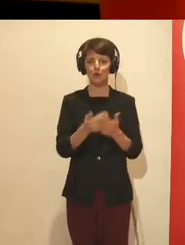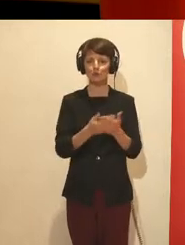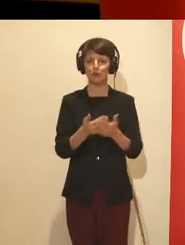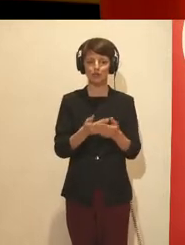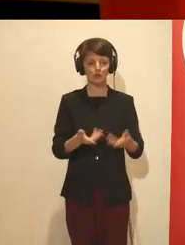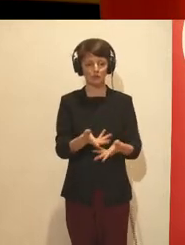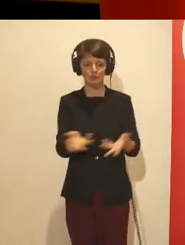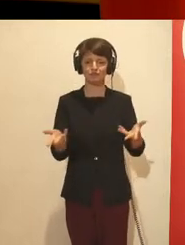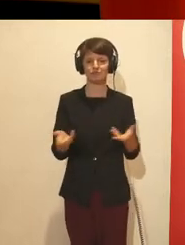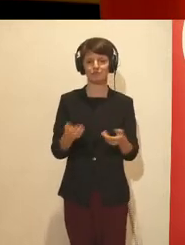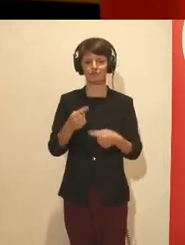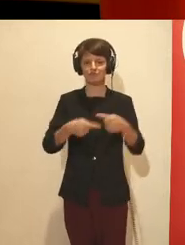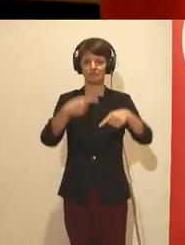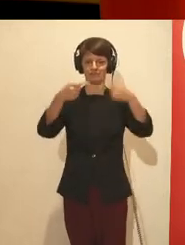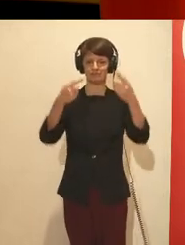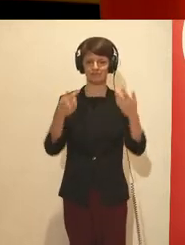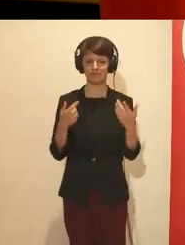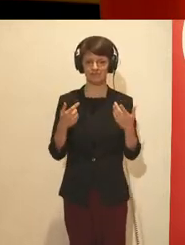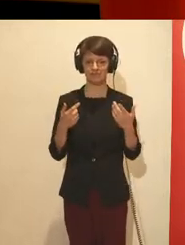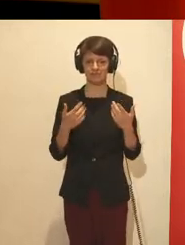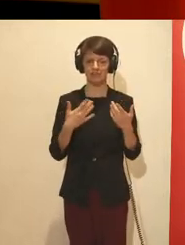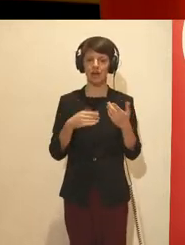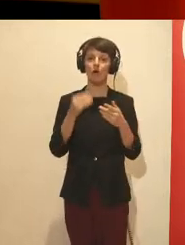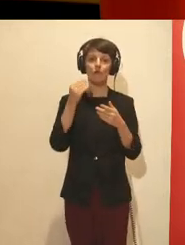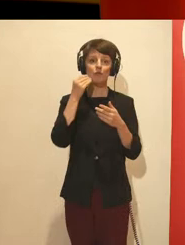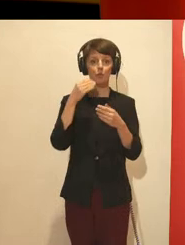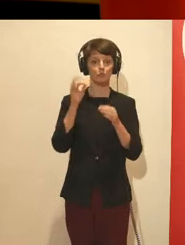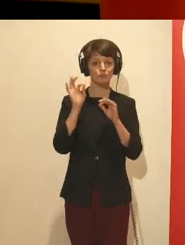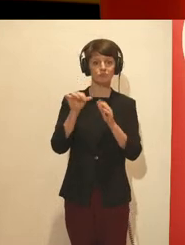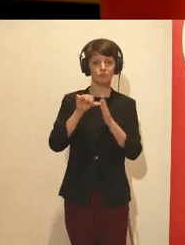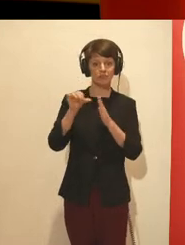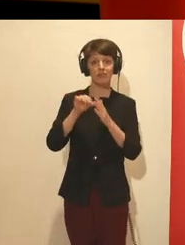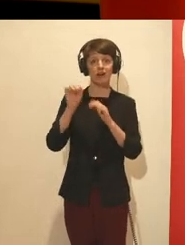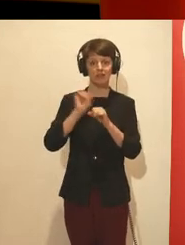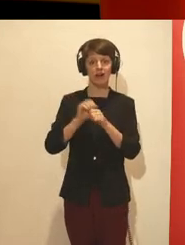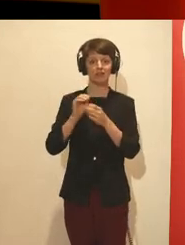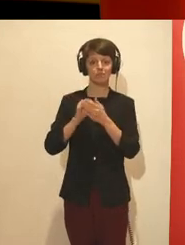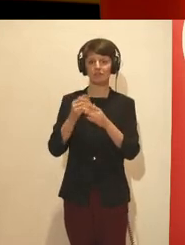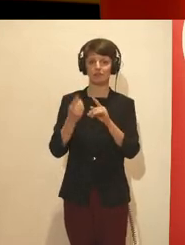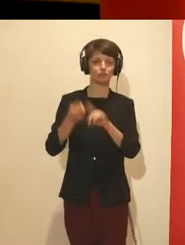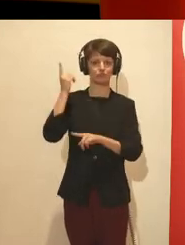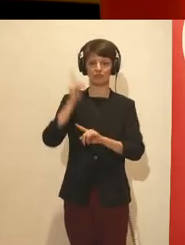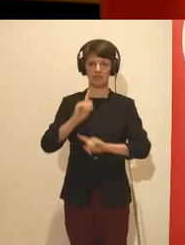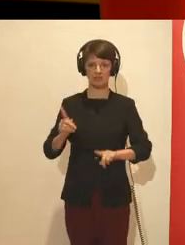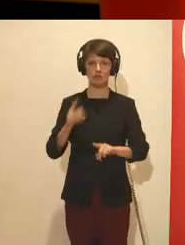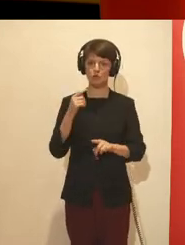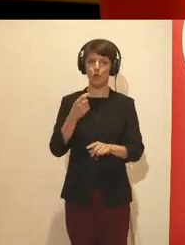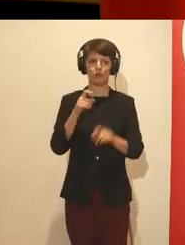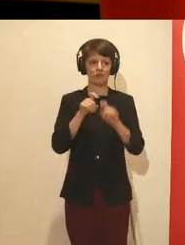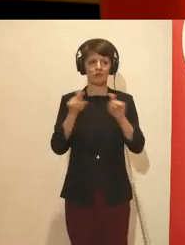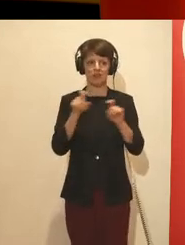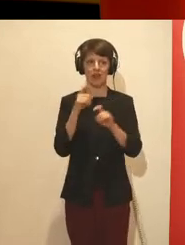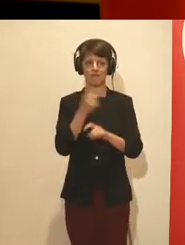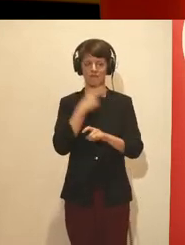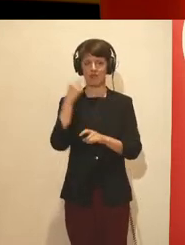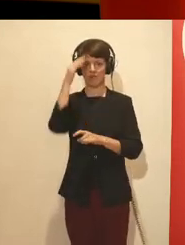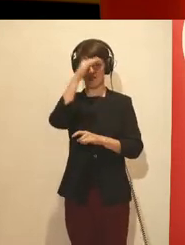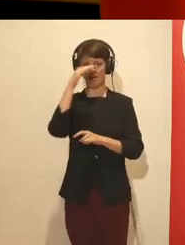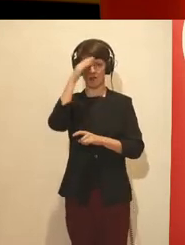genießen lassen zu können bezahlbare wohnen zu können und so weiter das sind doch die dinge die uns umtreiben und